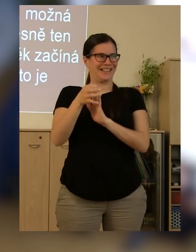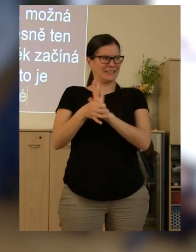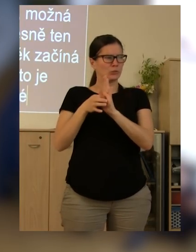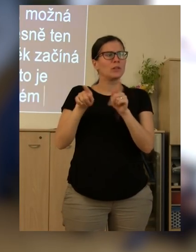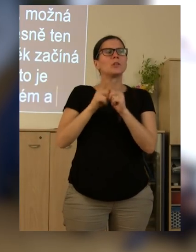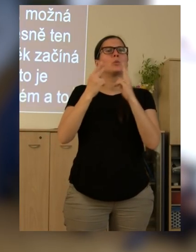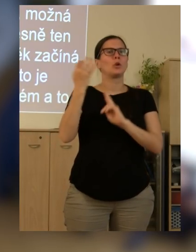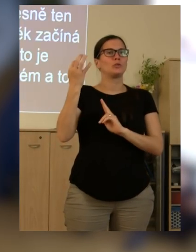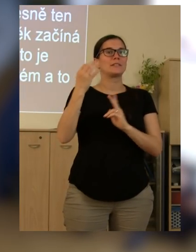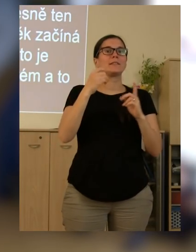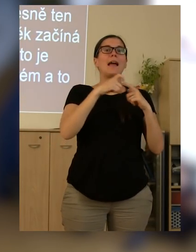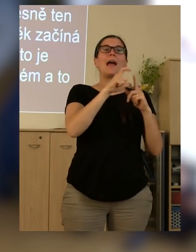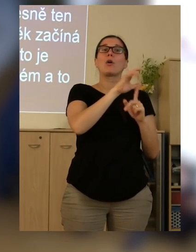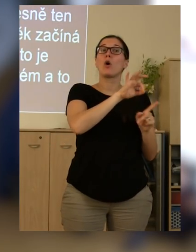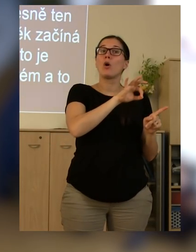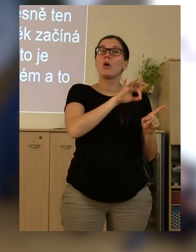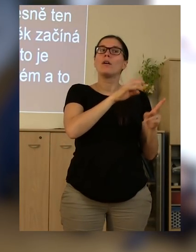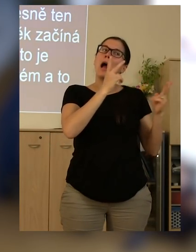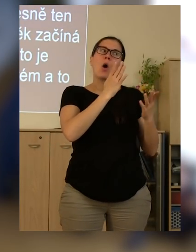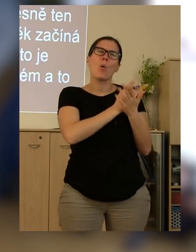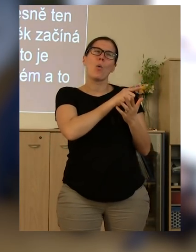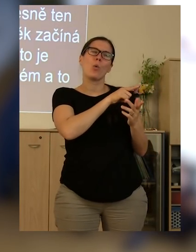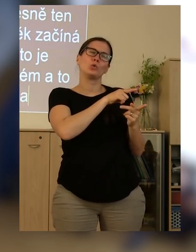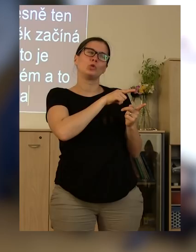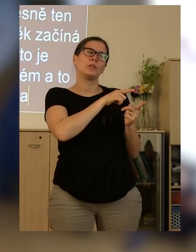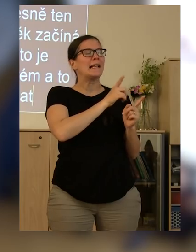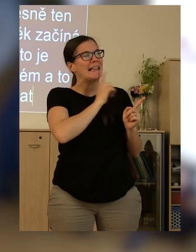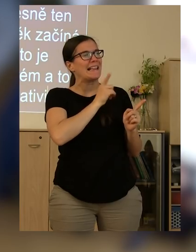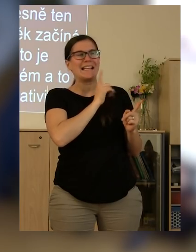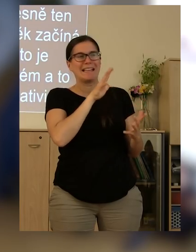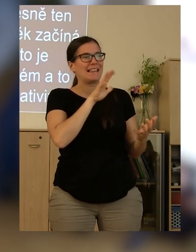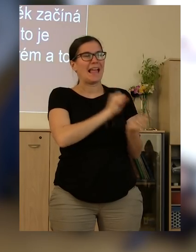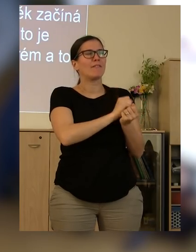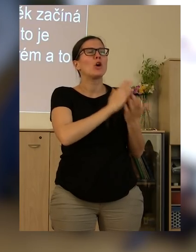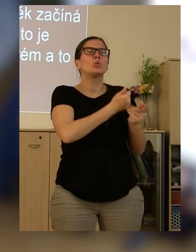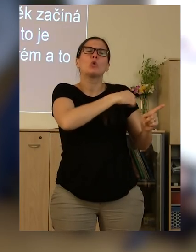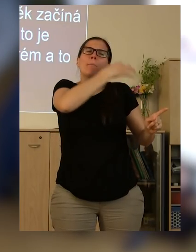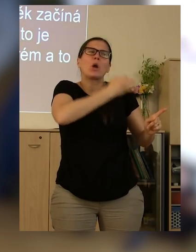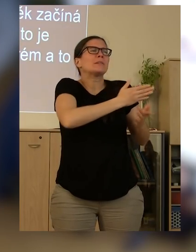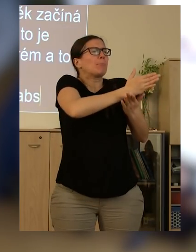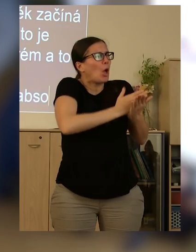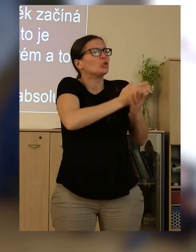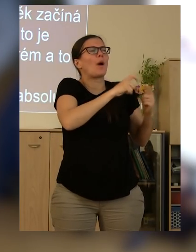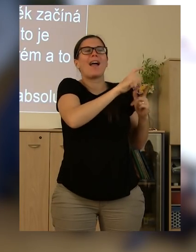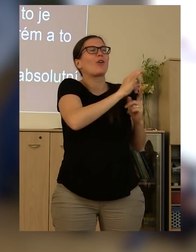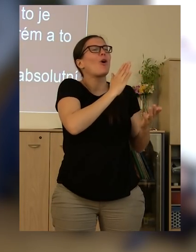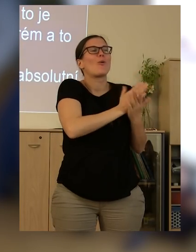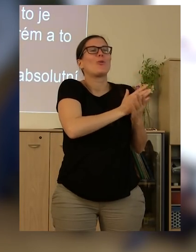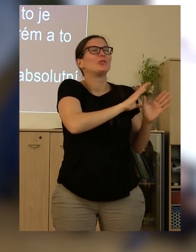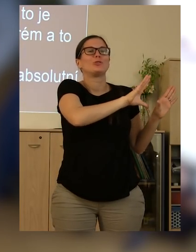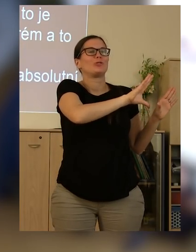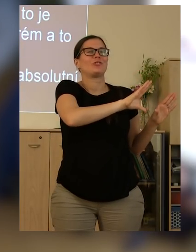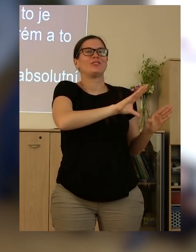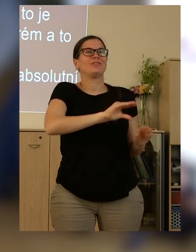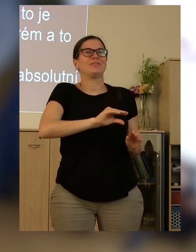zdůraznil, je ego relativizovaný. Už nemá absolutní moc, už nemá absolutní výpovědní hodnotu. Už